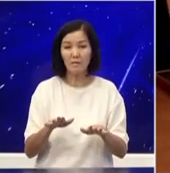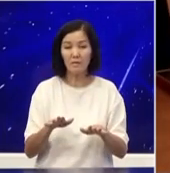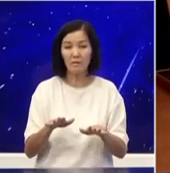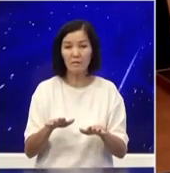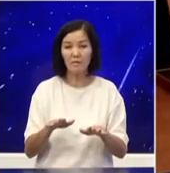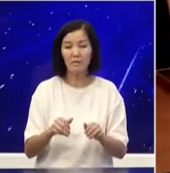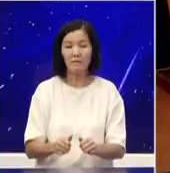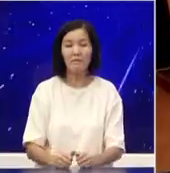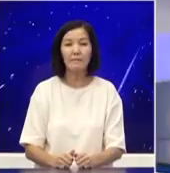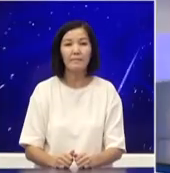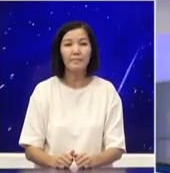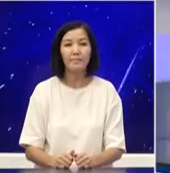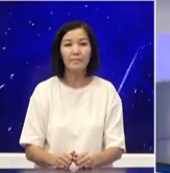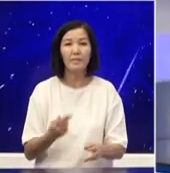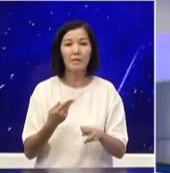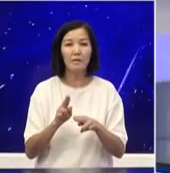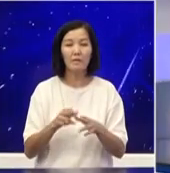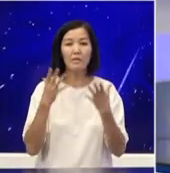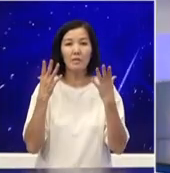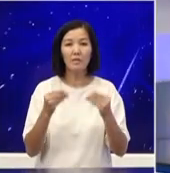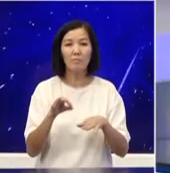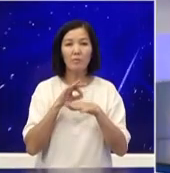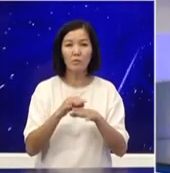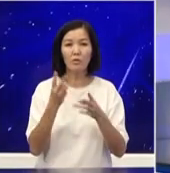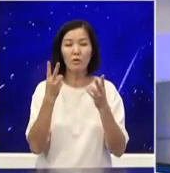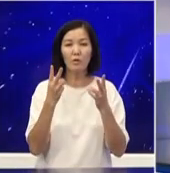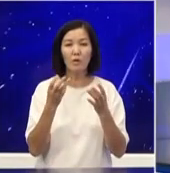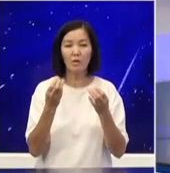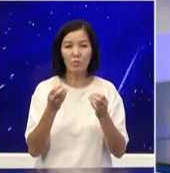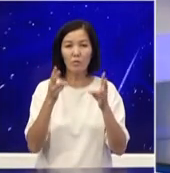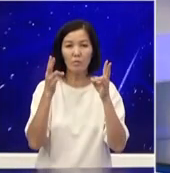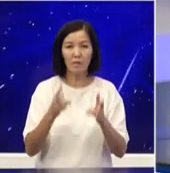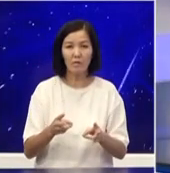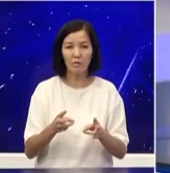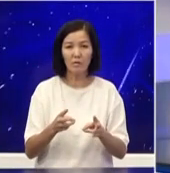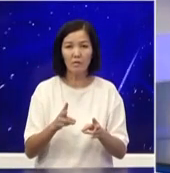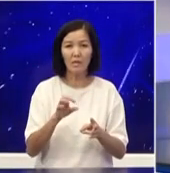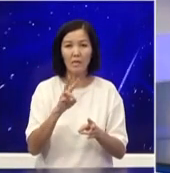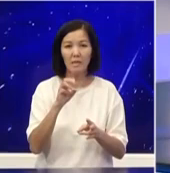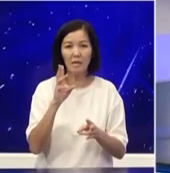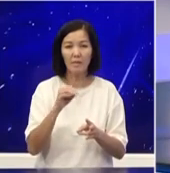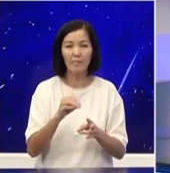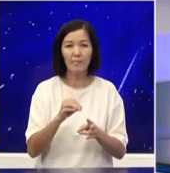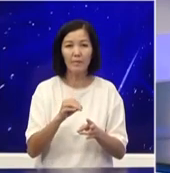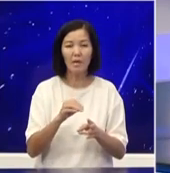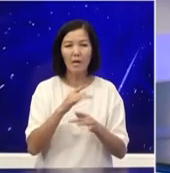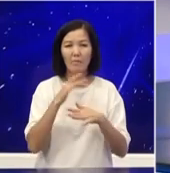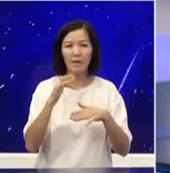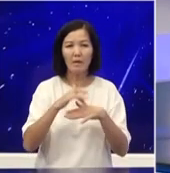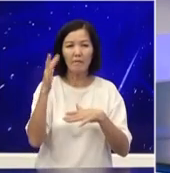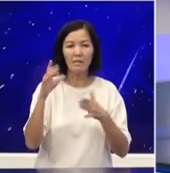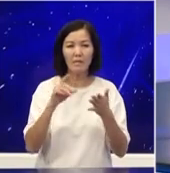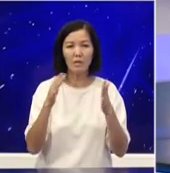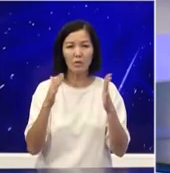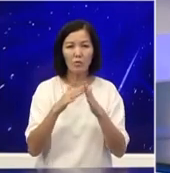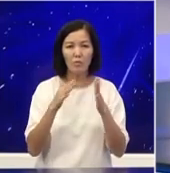здоровью и жизни. В этот же день произошло еще одно чрезвычайное происшествие с летальным исходом. Горел многоквартирный дом.